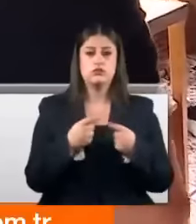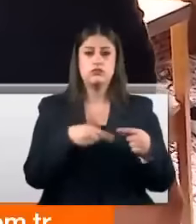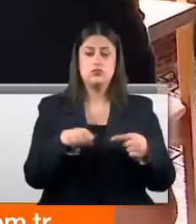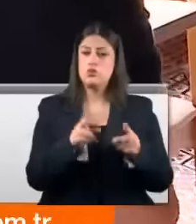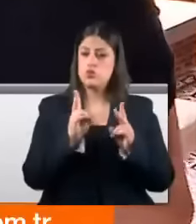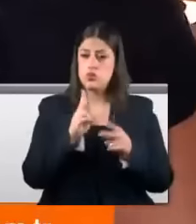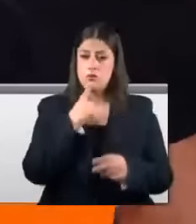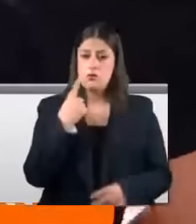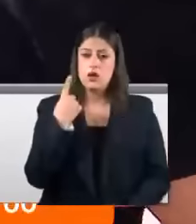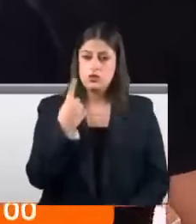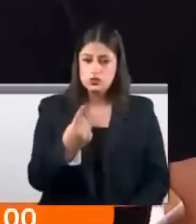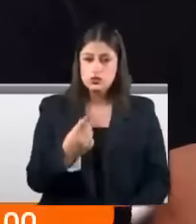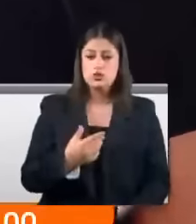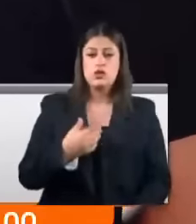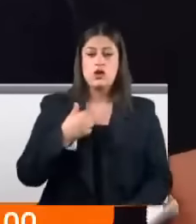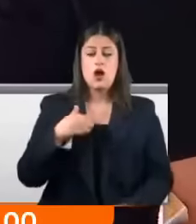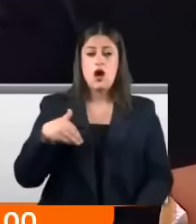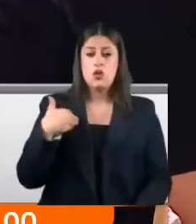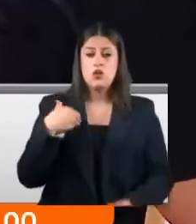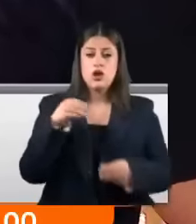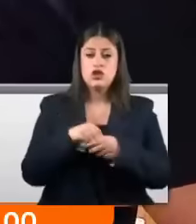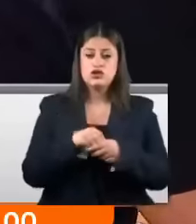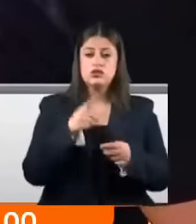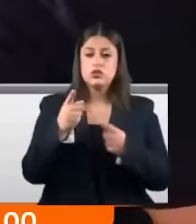Evet. Cevaplandırma yapalım. Dediğim gibi avukatımız siz ararsınız